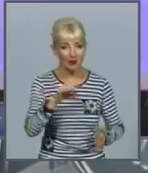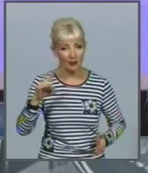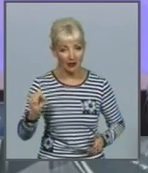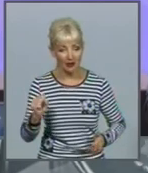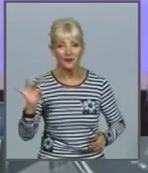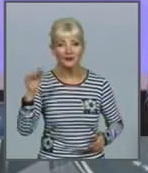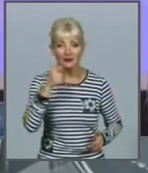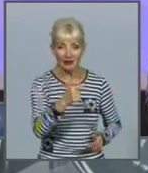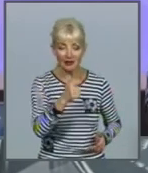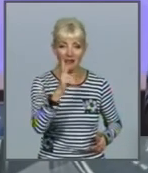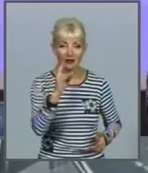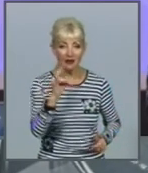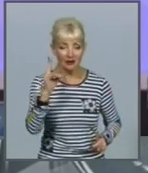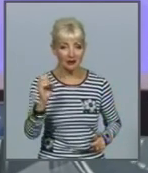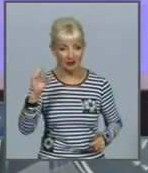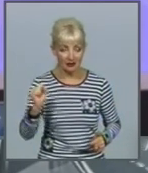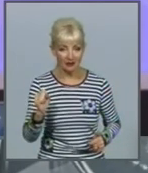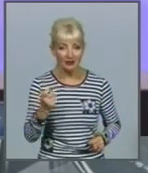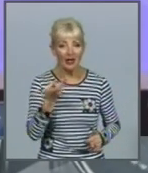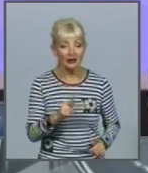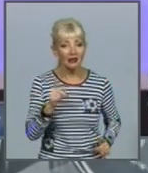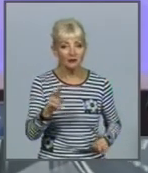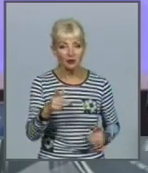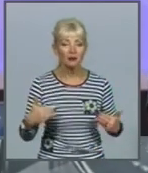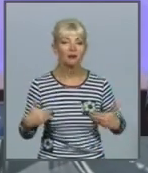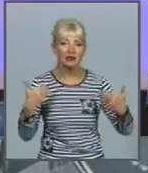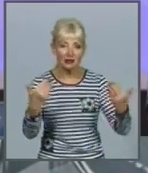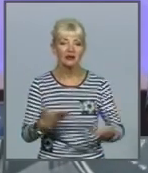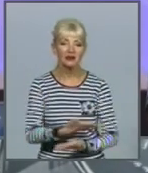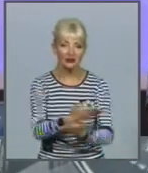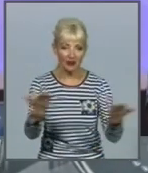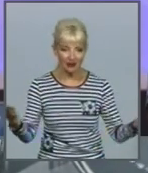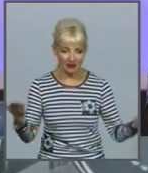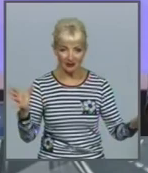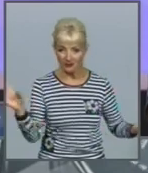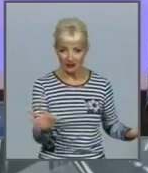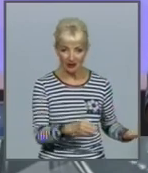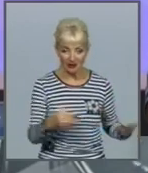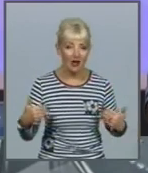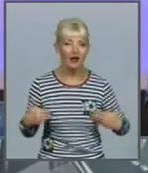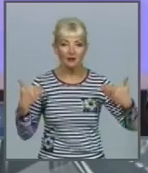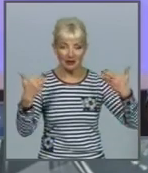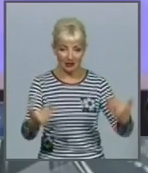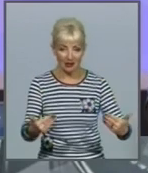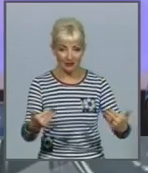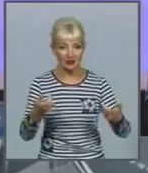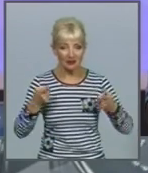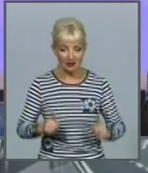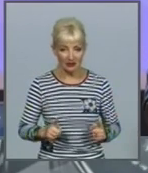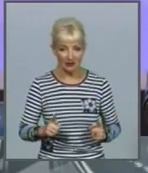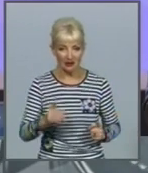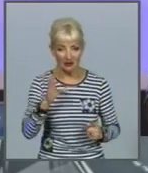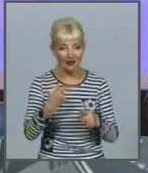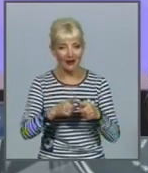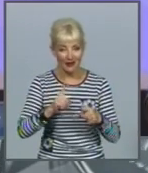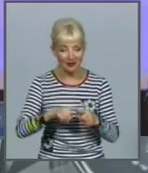Кернеса, для того, чтобы поздравить вас всех, поздравить действительно с этой датой,